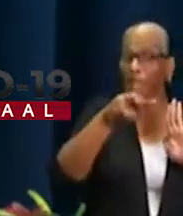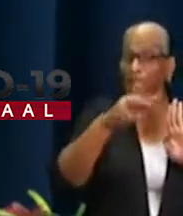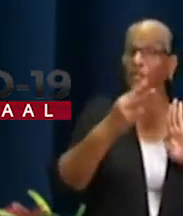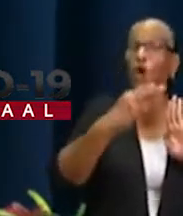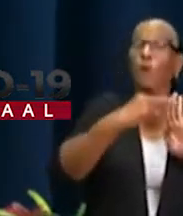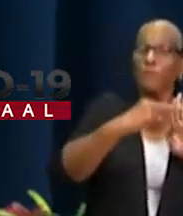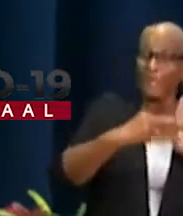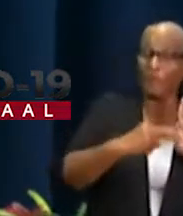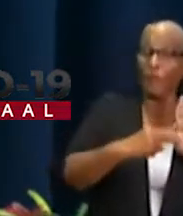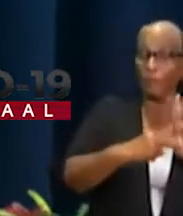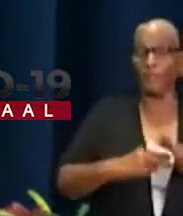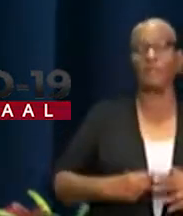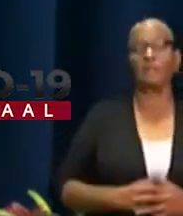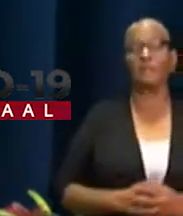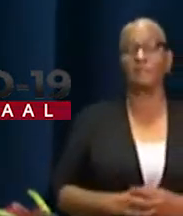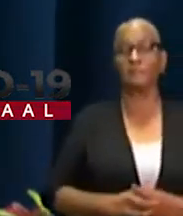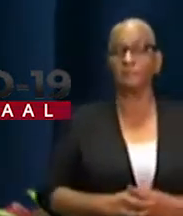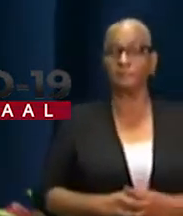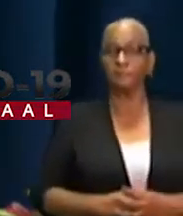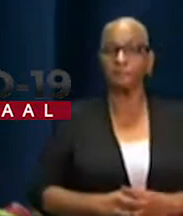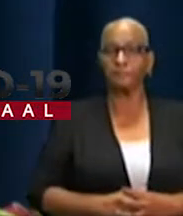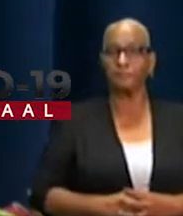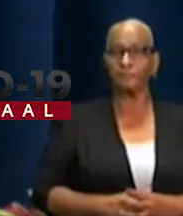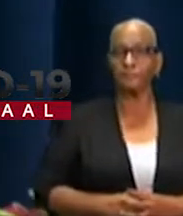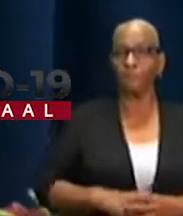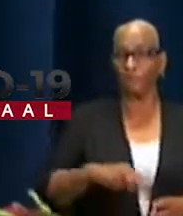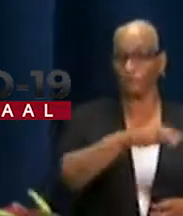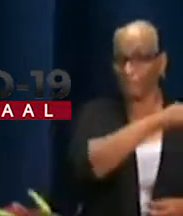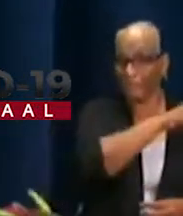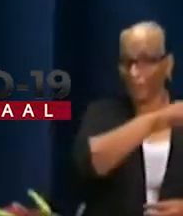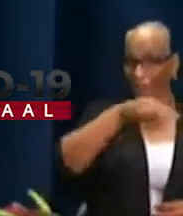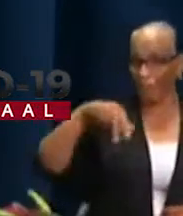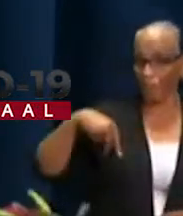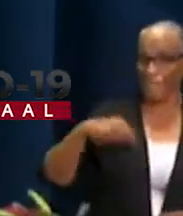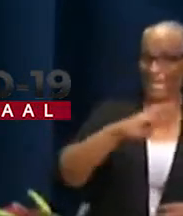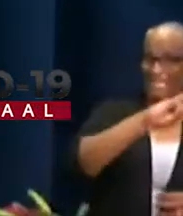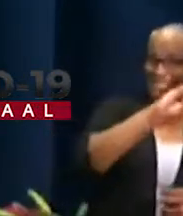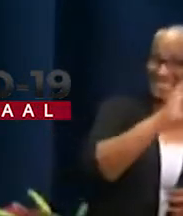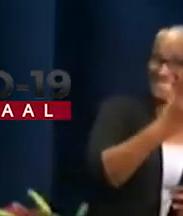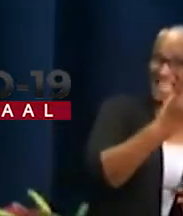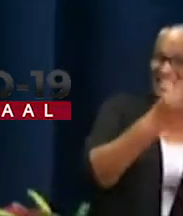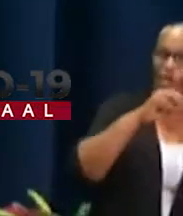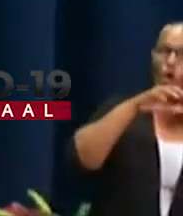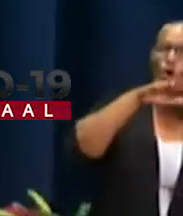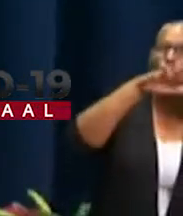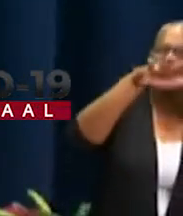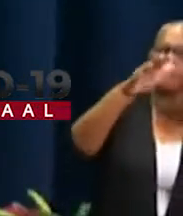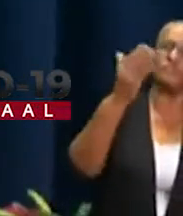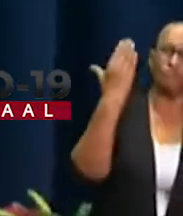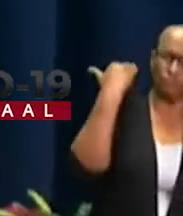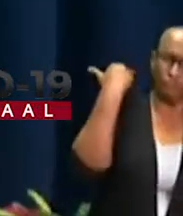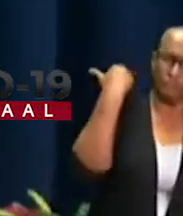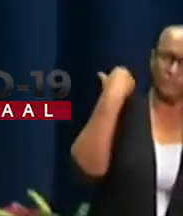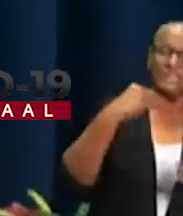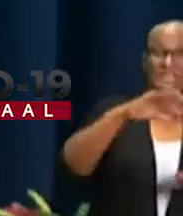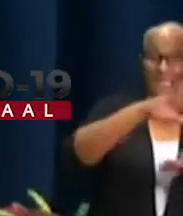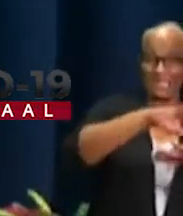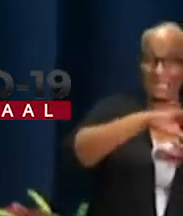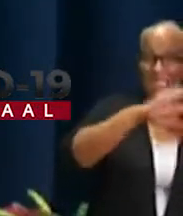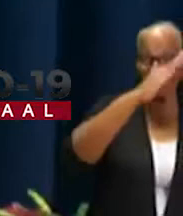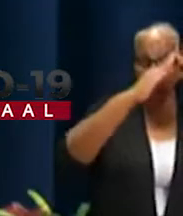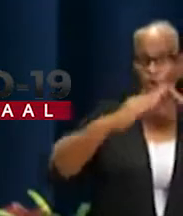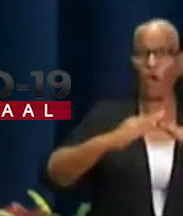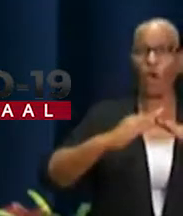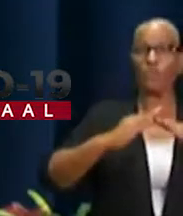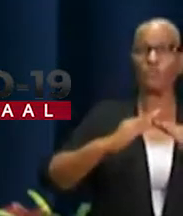dat wij op een gegeven moment tijdens de derde golf, als het goed is, in de ziekenhuizen ook